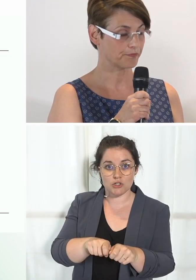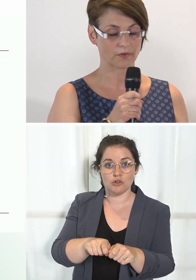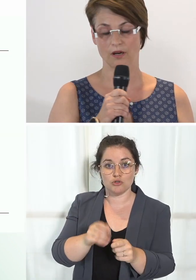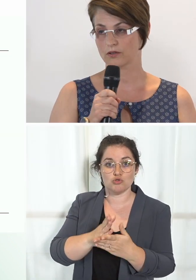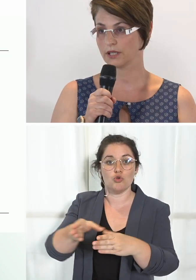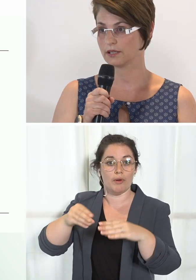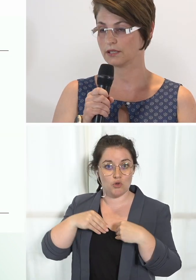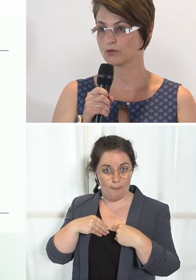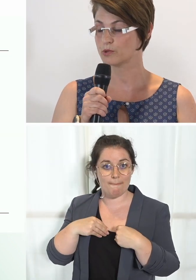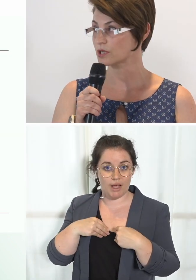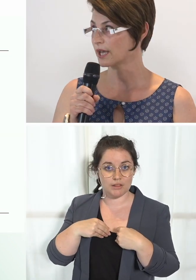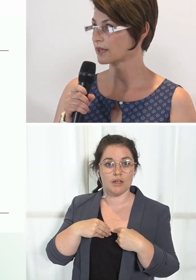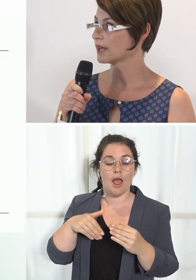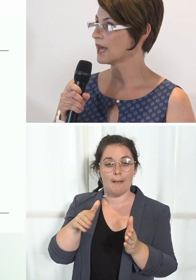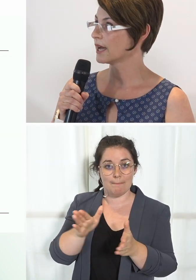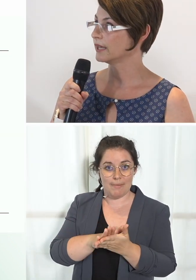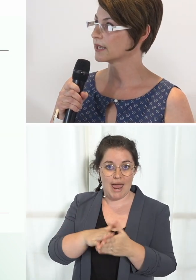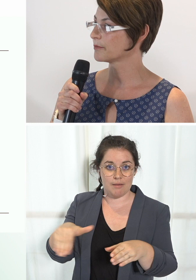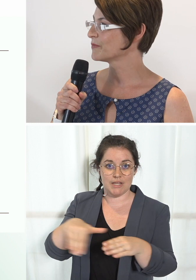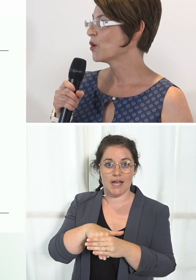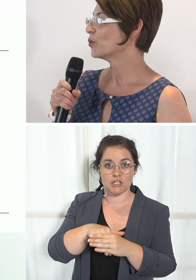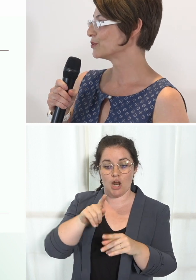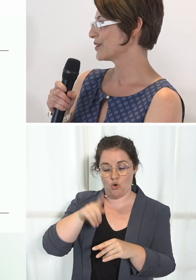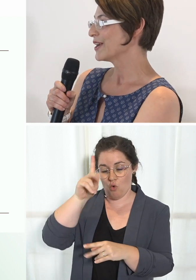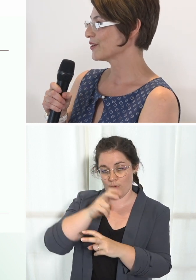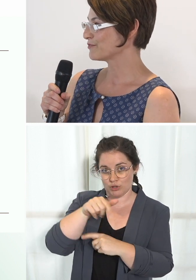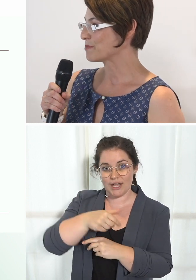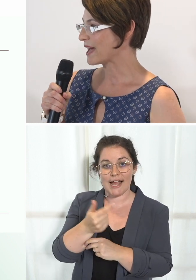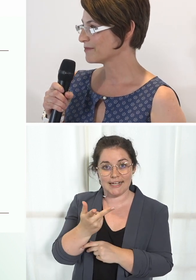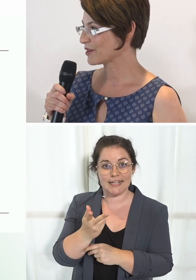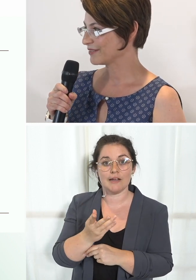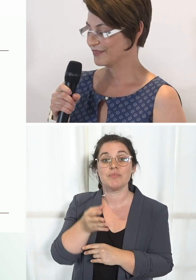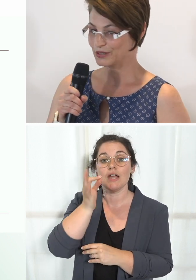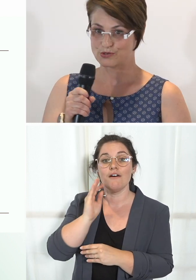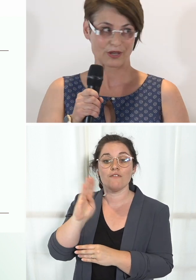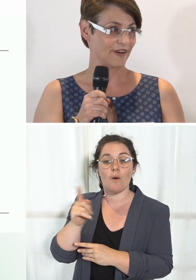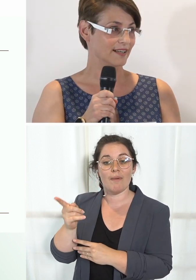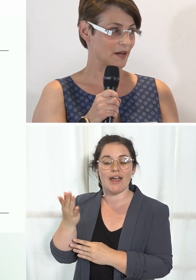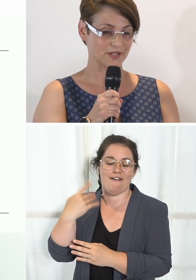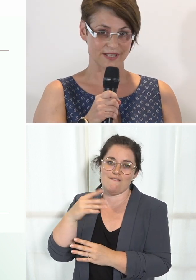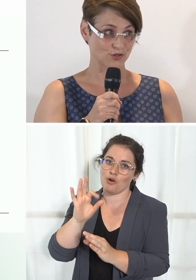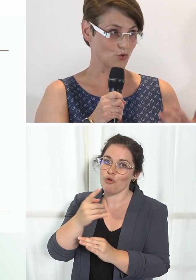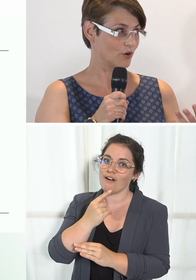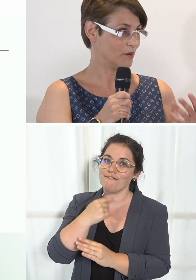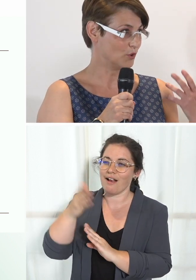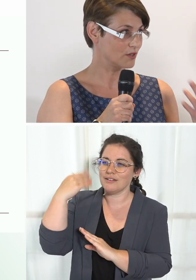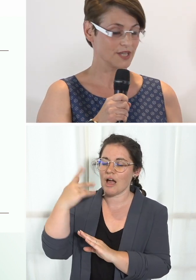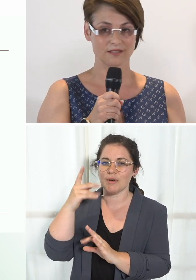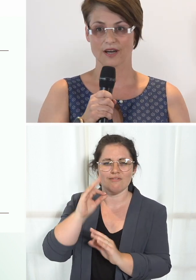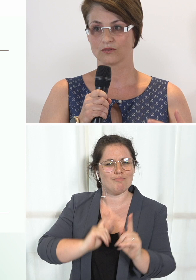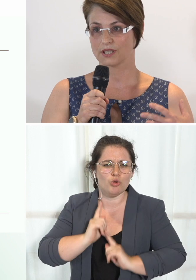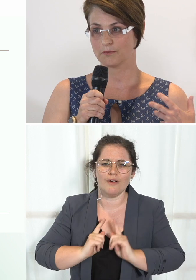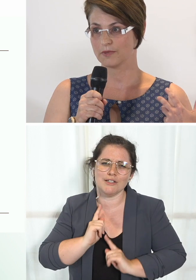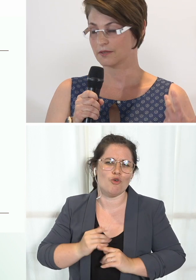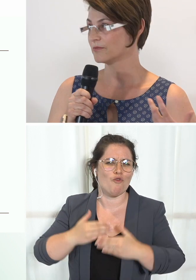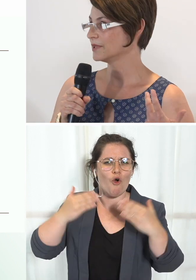übernommen, auch in Oberösterreich einige. Und ja, die Frau Bayer, mir hat es so gefallen damals, weil sie so motiviert